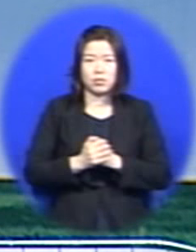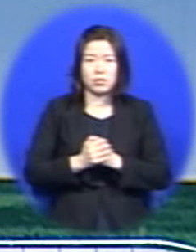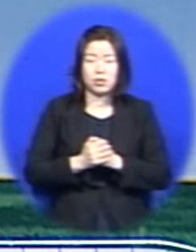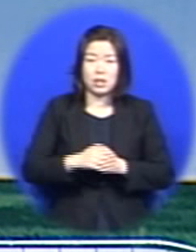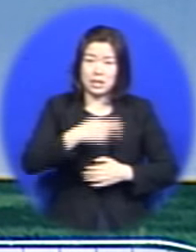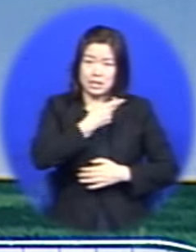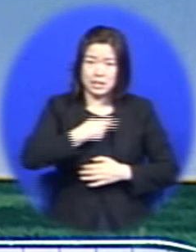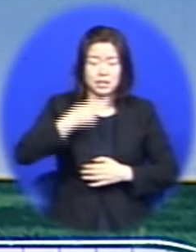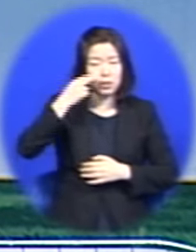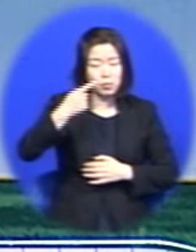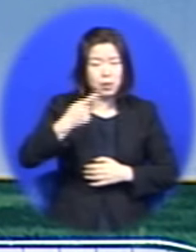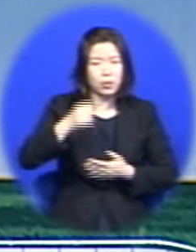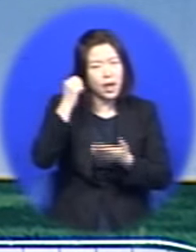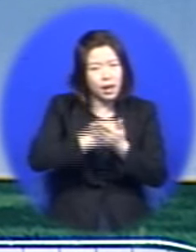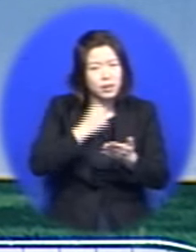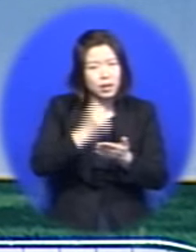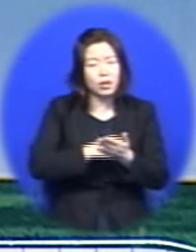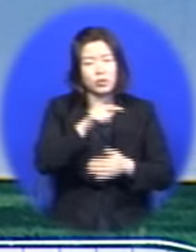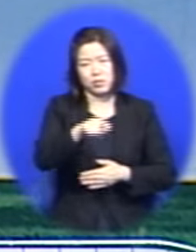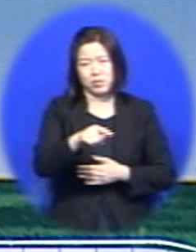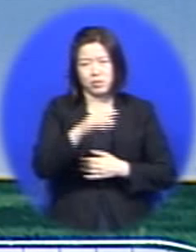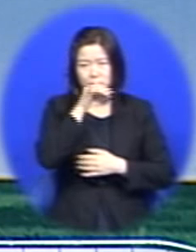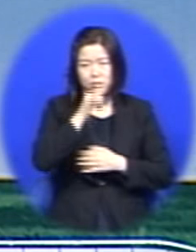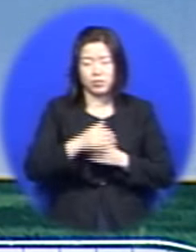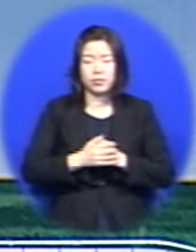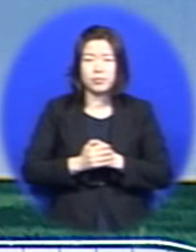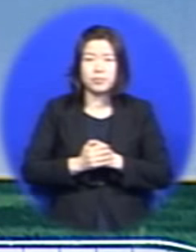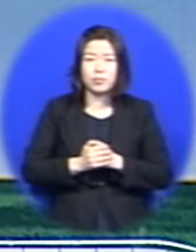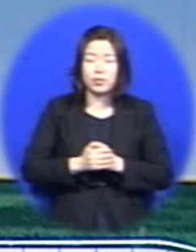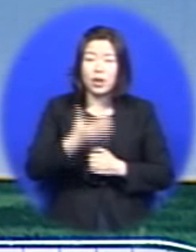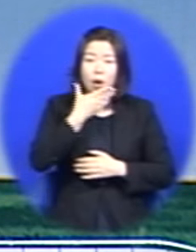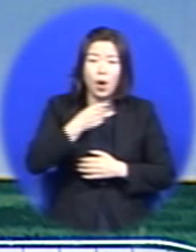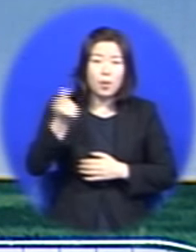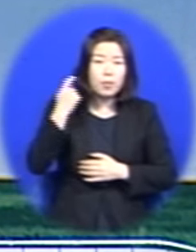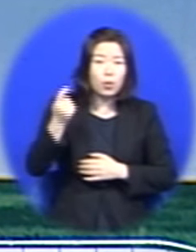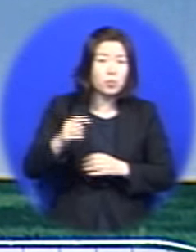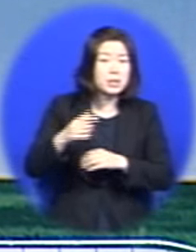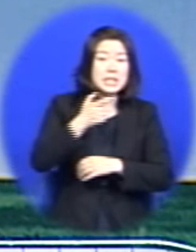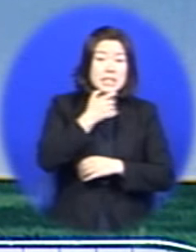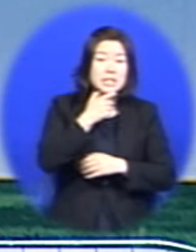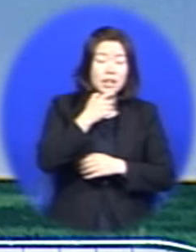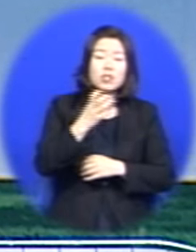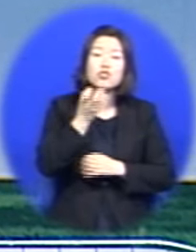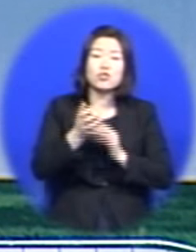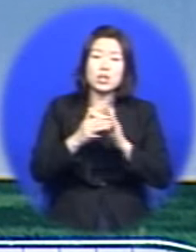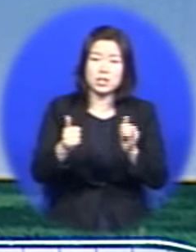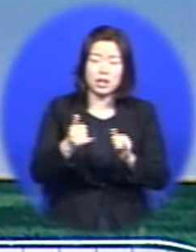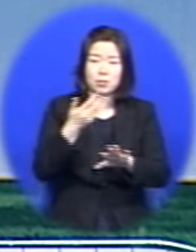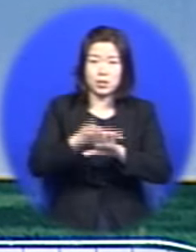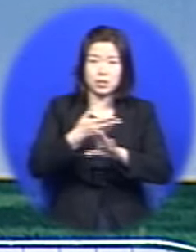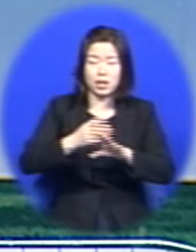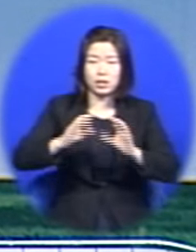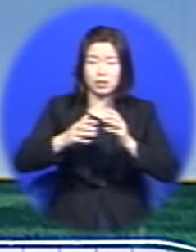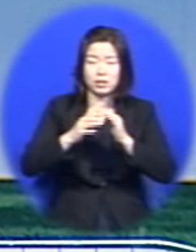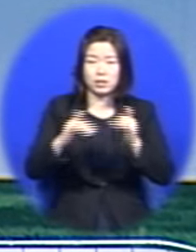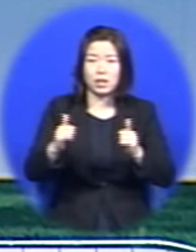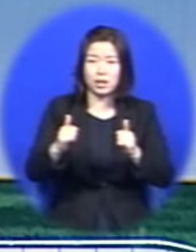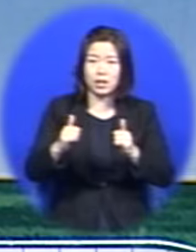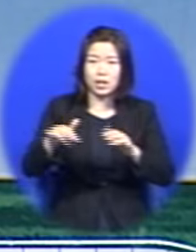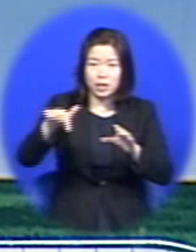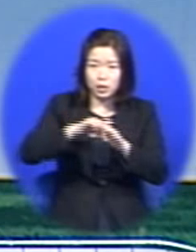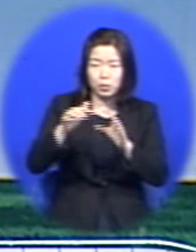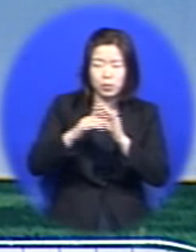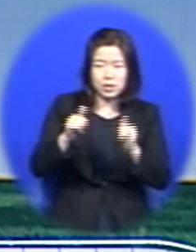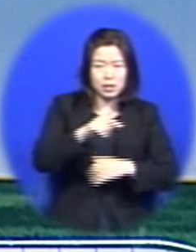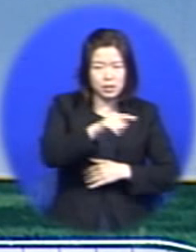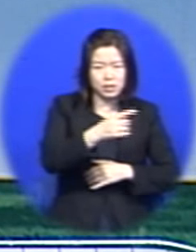사도 바울이 그렇게 안타까웠던 거예요. 복음을 거절하는 유대인들을 이방인 기독교인들이 미워하고